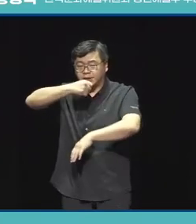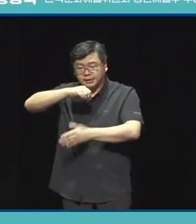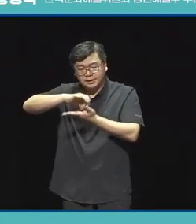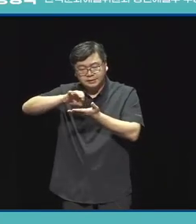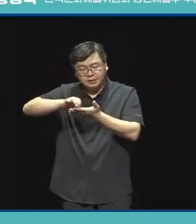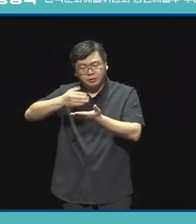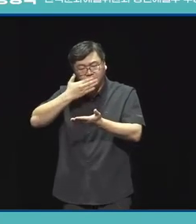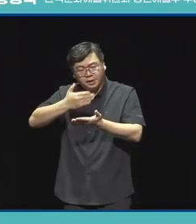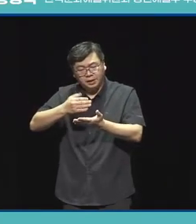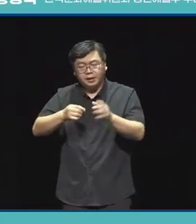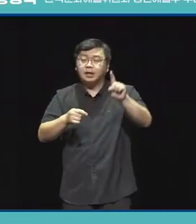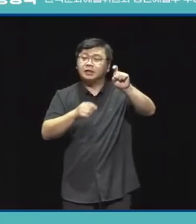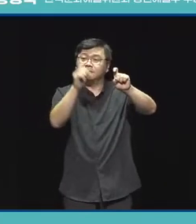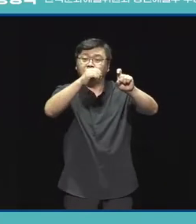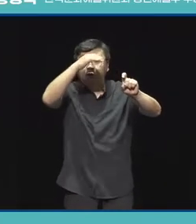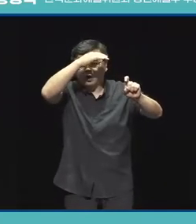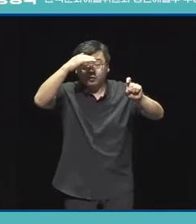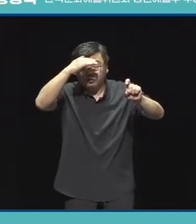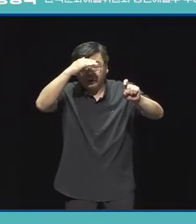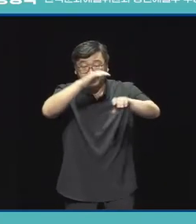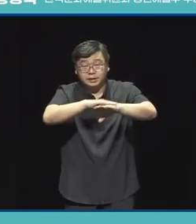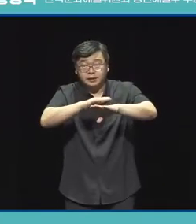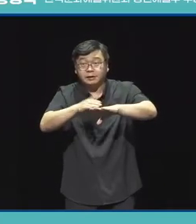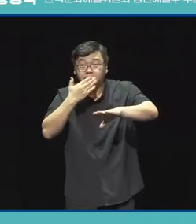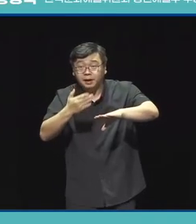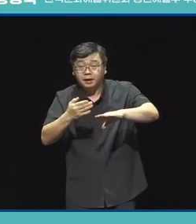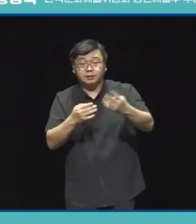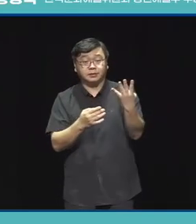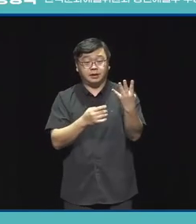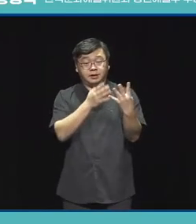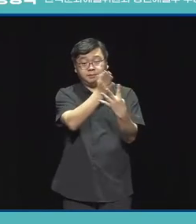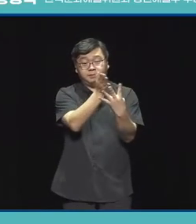보시는 기준으로 구성되어 있습니다